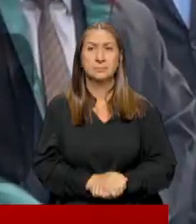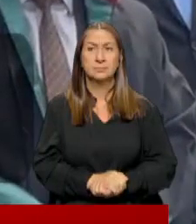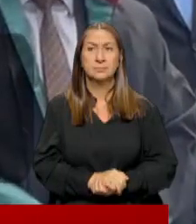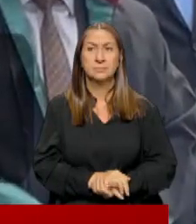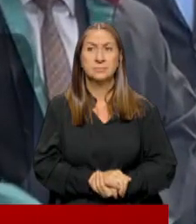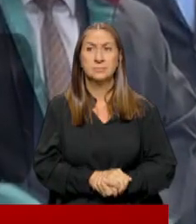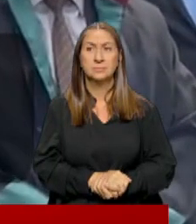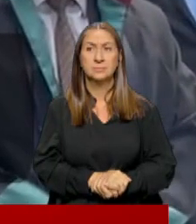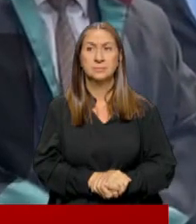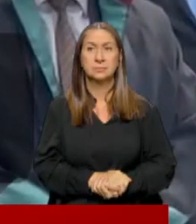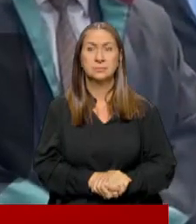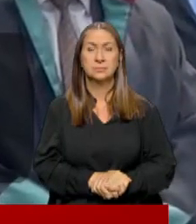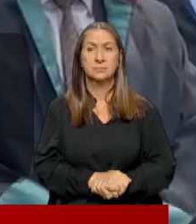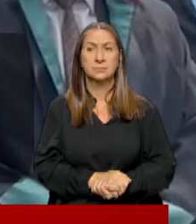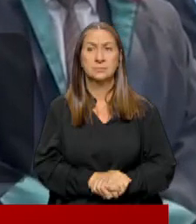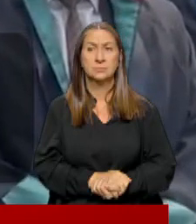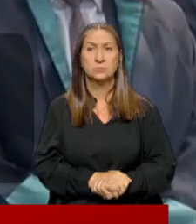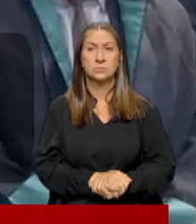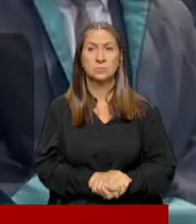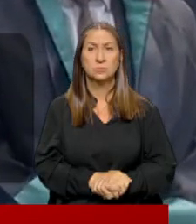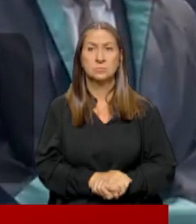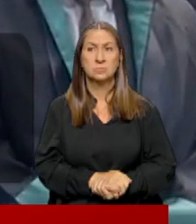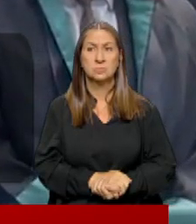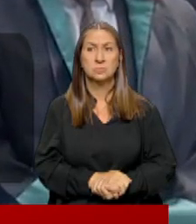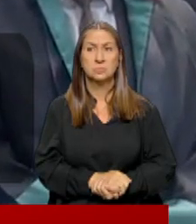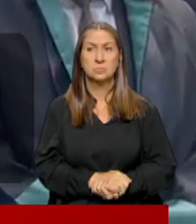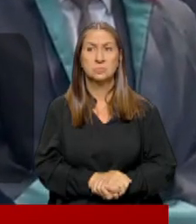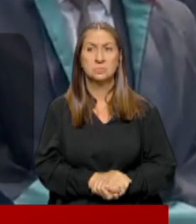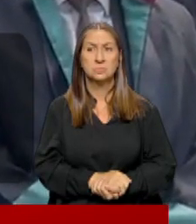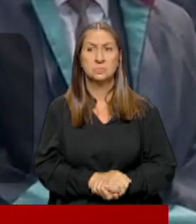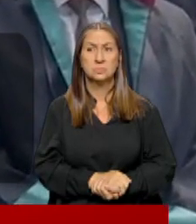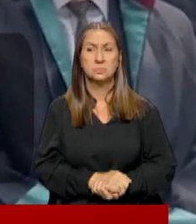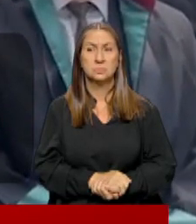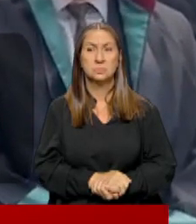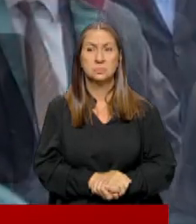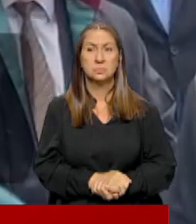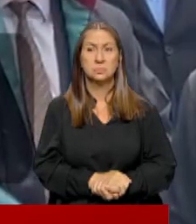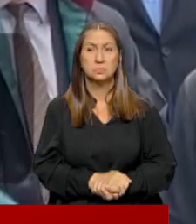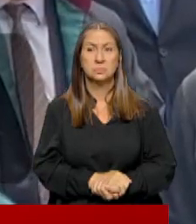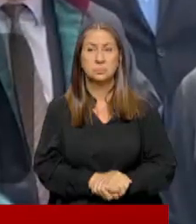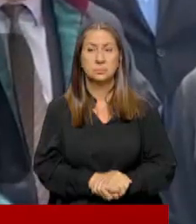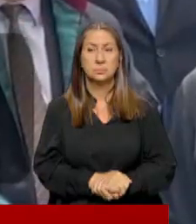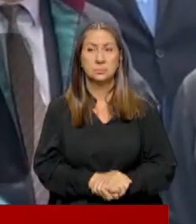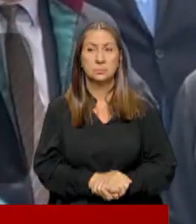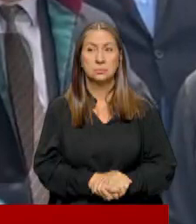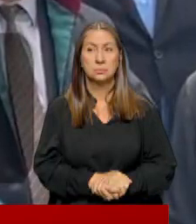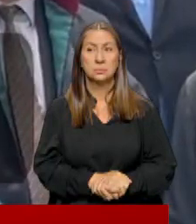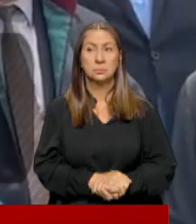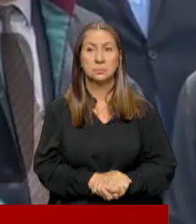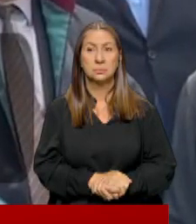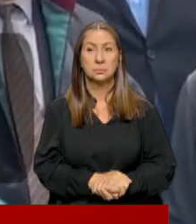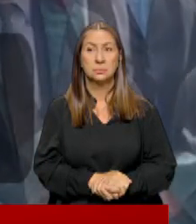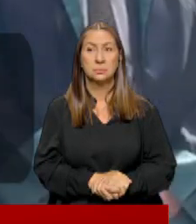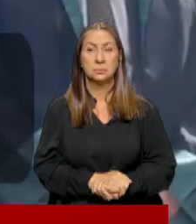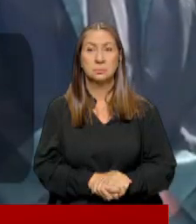Taşkesenli oğlu hakkında, abisi hakkında ve Cumhurbaşkanımızın danışmanları hakkında suç duyurusunda bulunmak